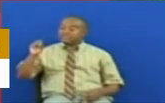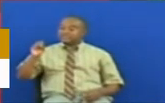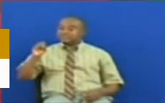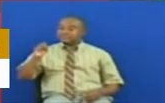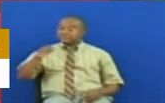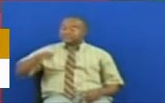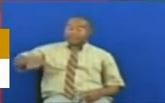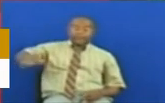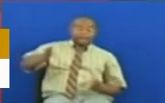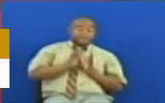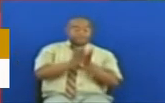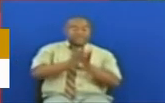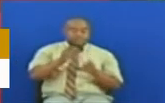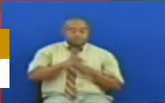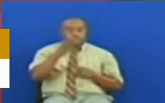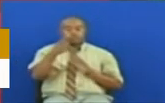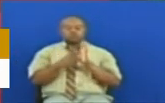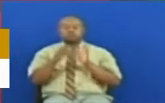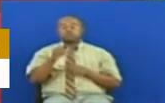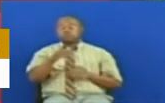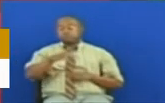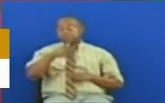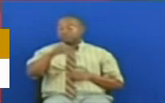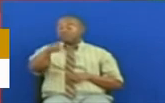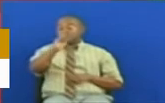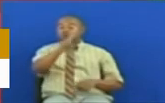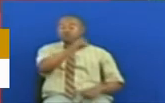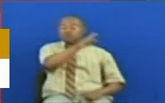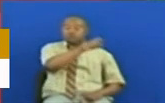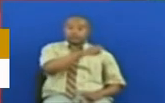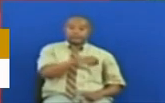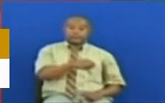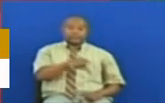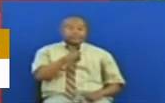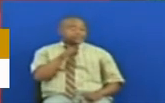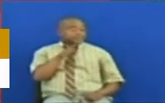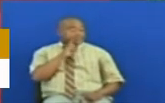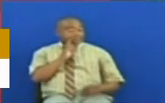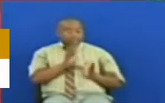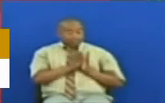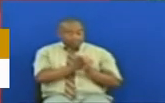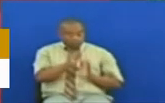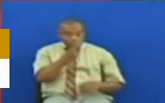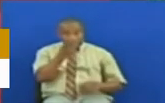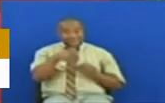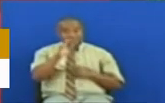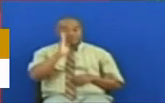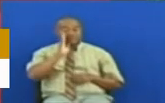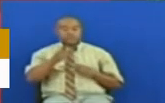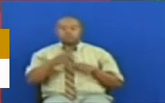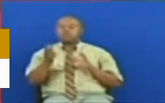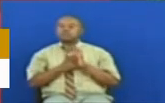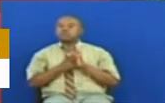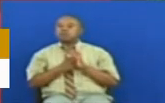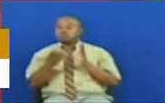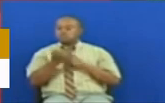EZ yetu. Kwa hiyo ina maana kwamba kila meli ikenda na watu wawili, zaidi ya vijana 700 na